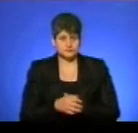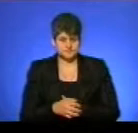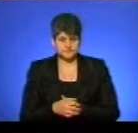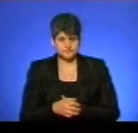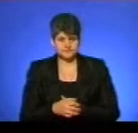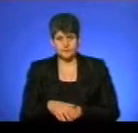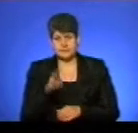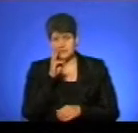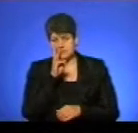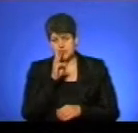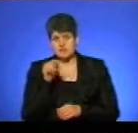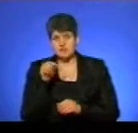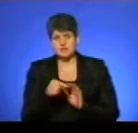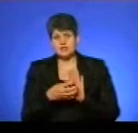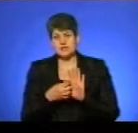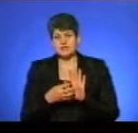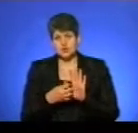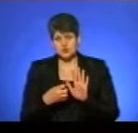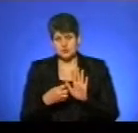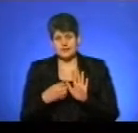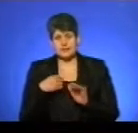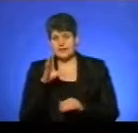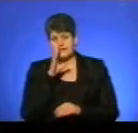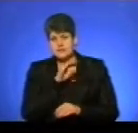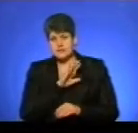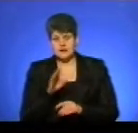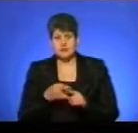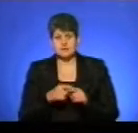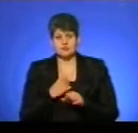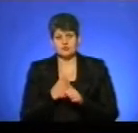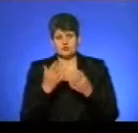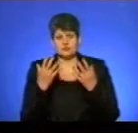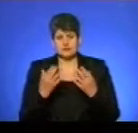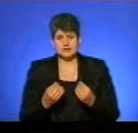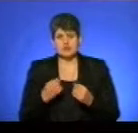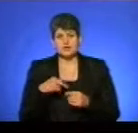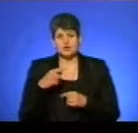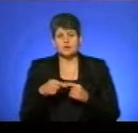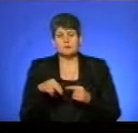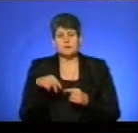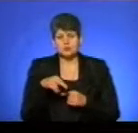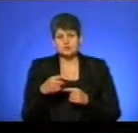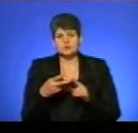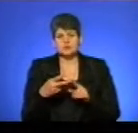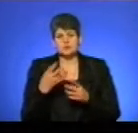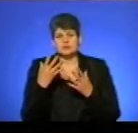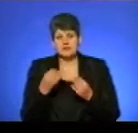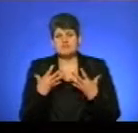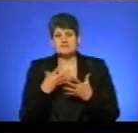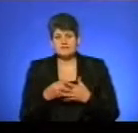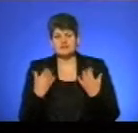За зарплату 1900. Не встигаю за ці робочі дні. Йду на другий день своє вихідне,